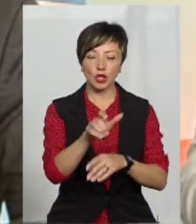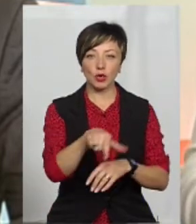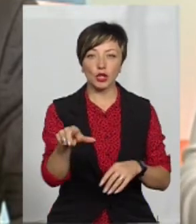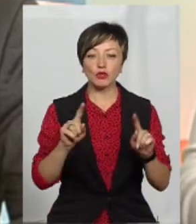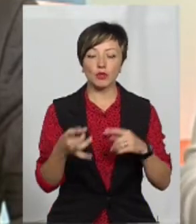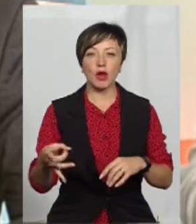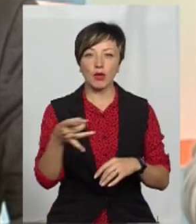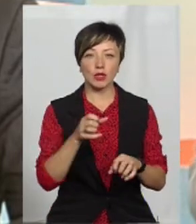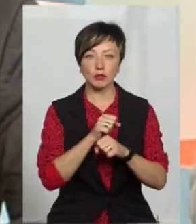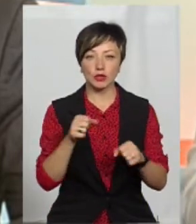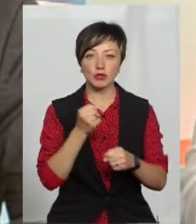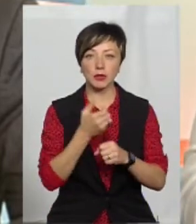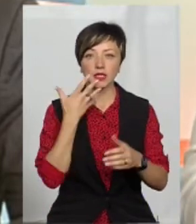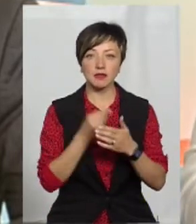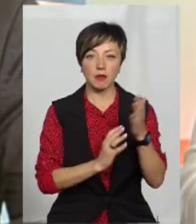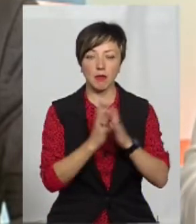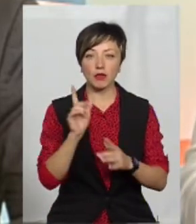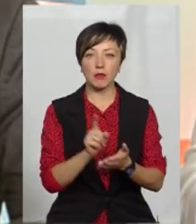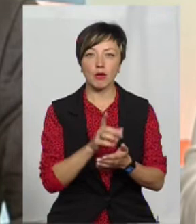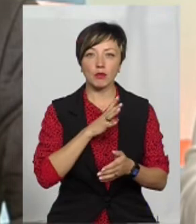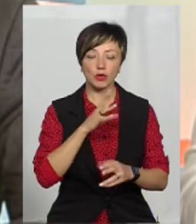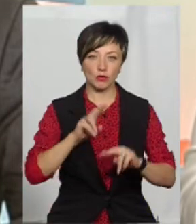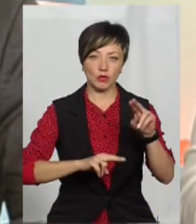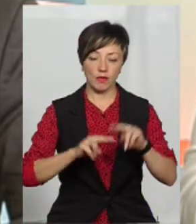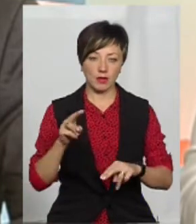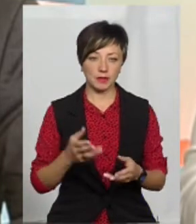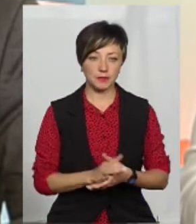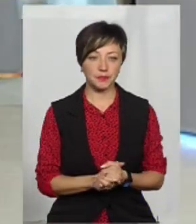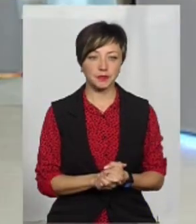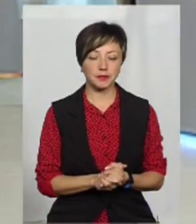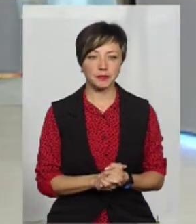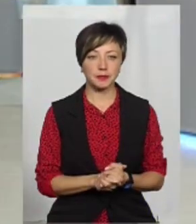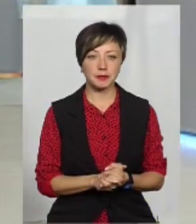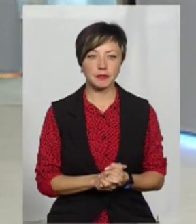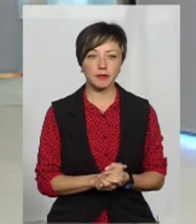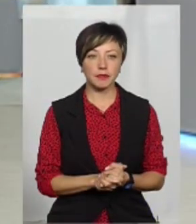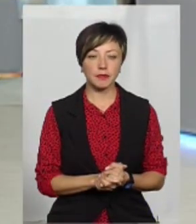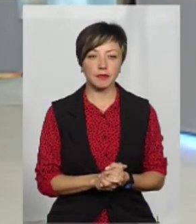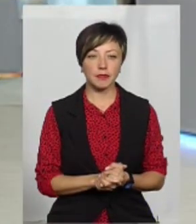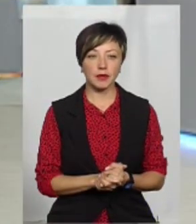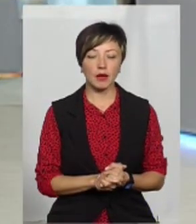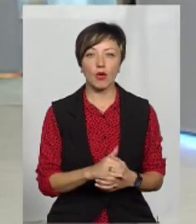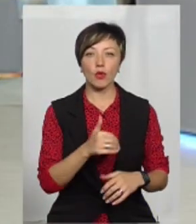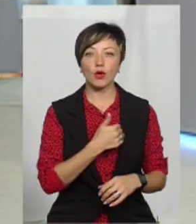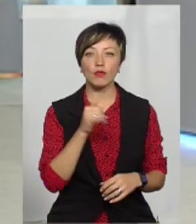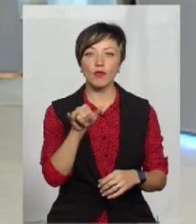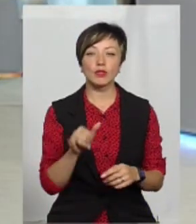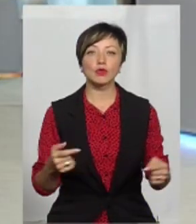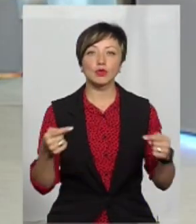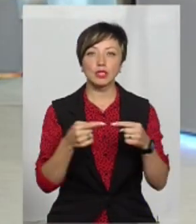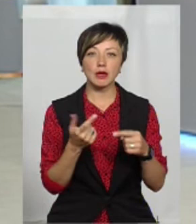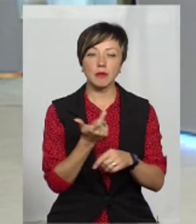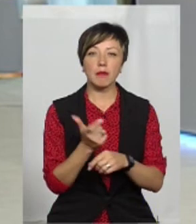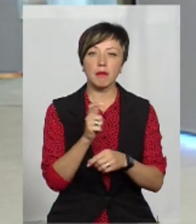на мікрорайоні не можна зробити свій парк? Чому має завжди будуватися? От пане Антоне, хотів у вас одразу уточнити на